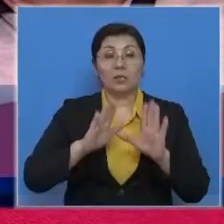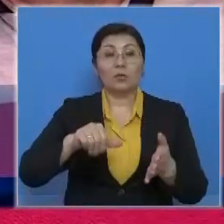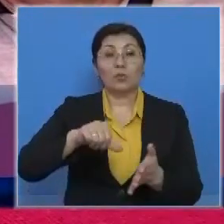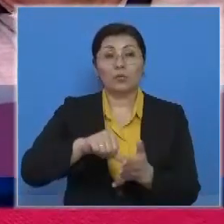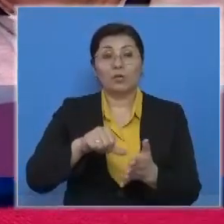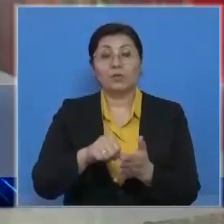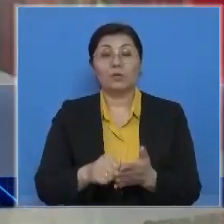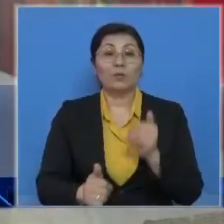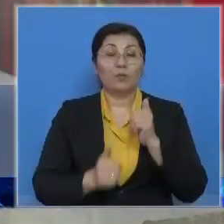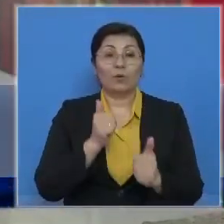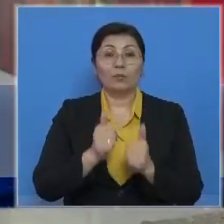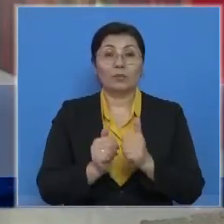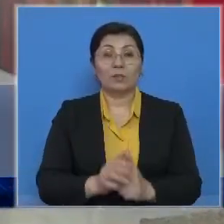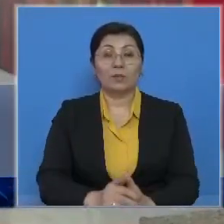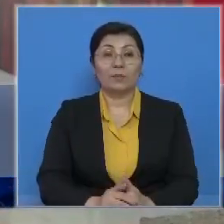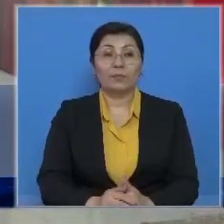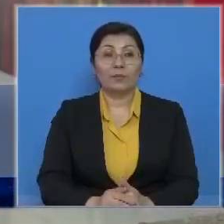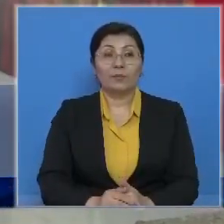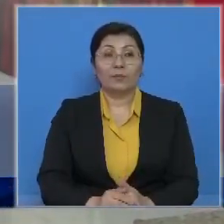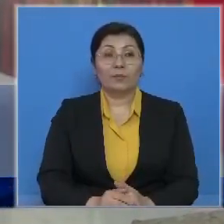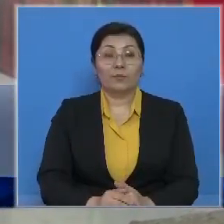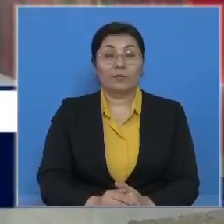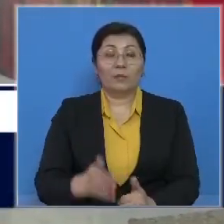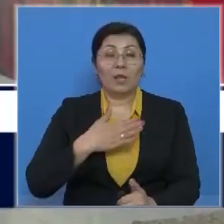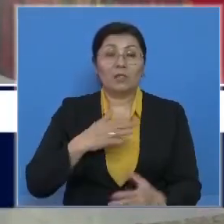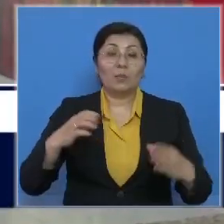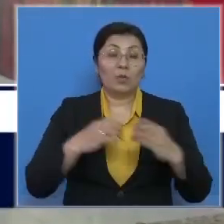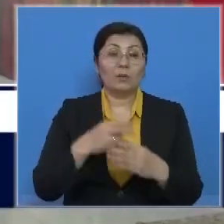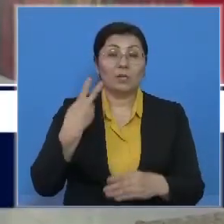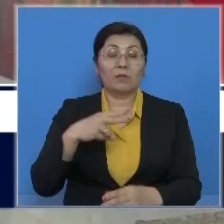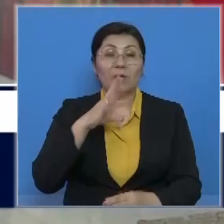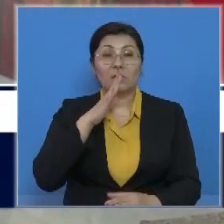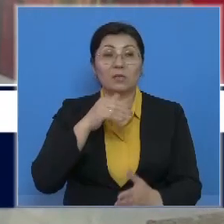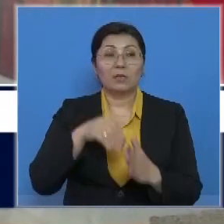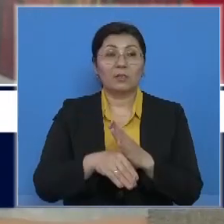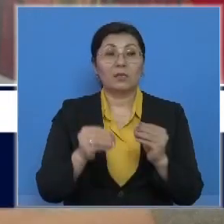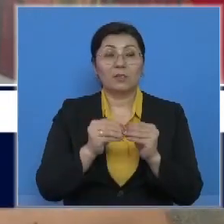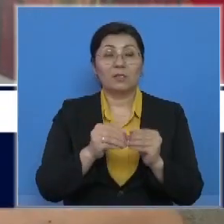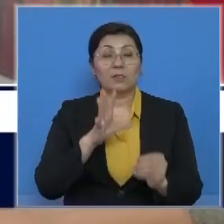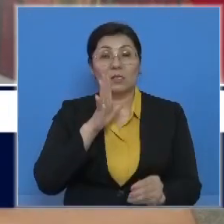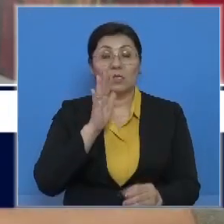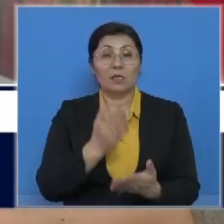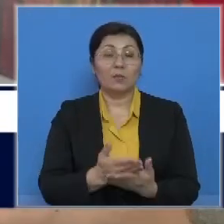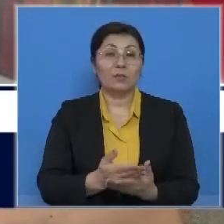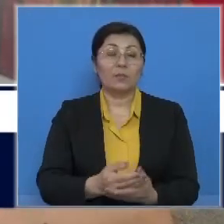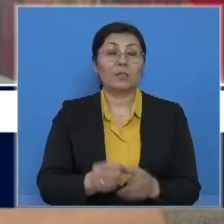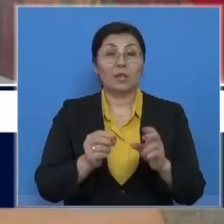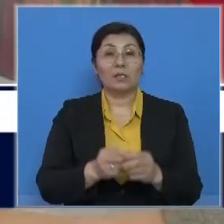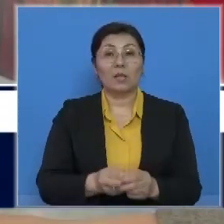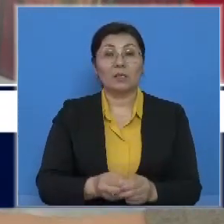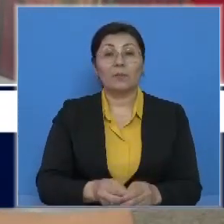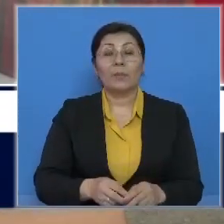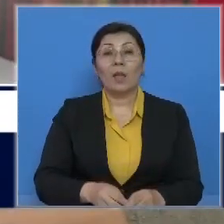музыкальных конкурсах. Нашему ансамблю 20 лет. Из них 10 лет мы имеем звание